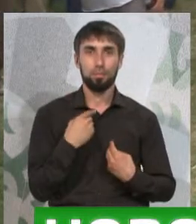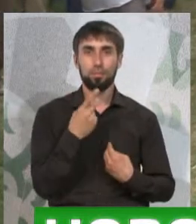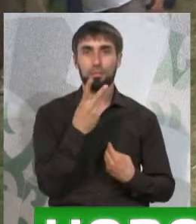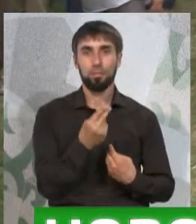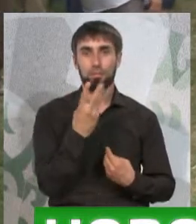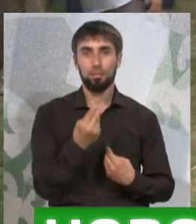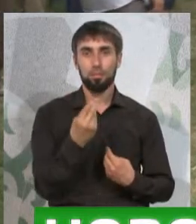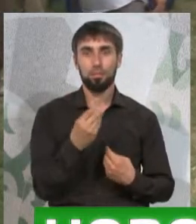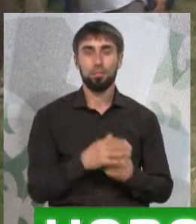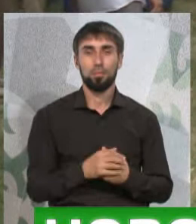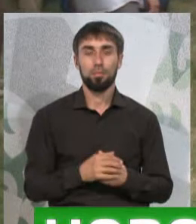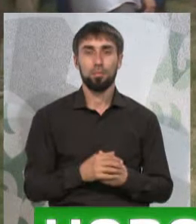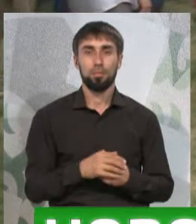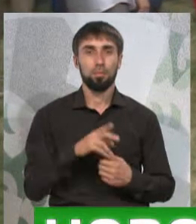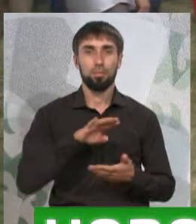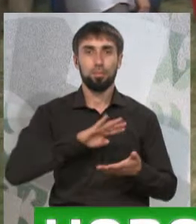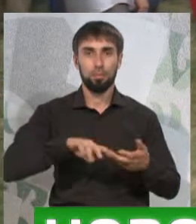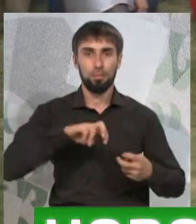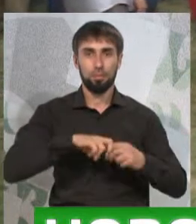шинкадина яхштепары.